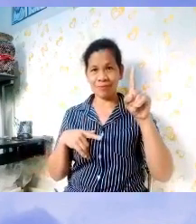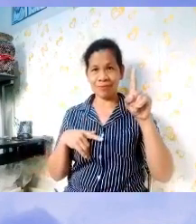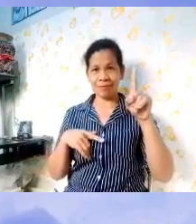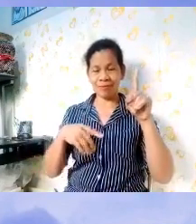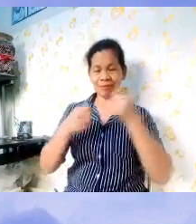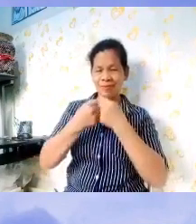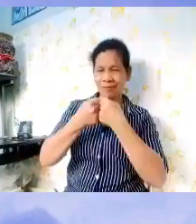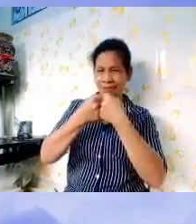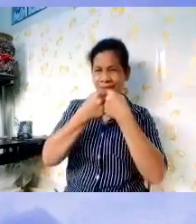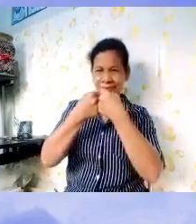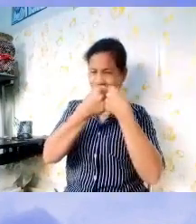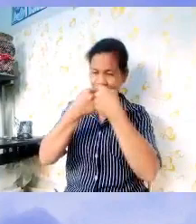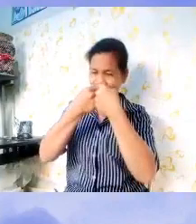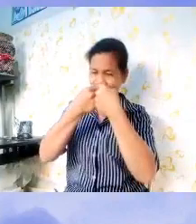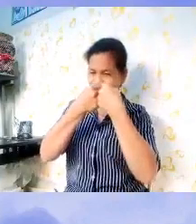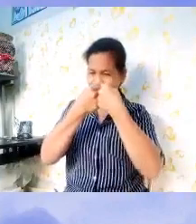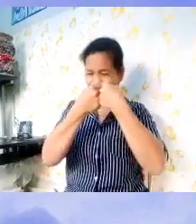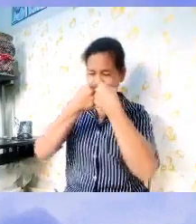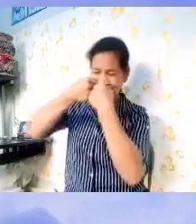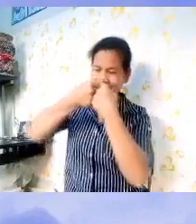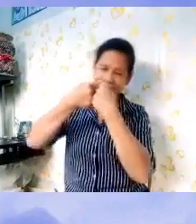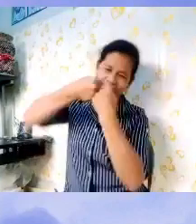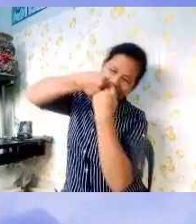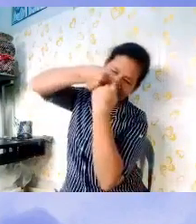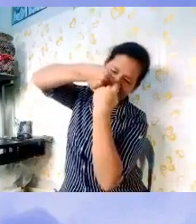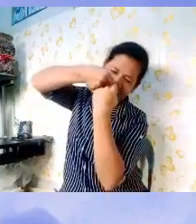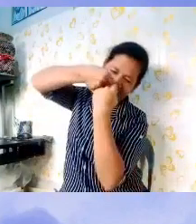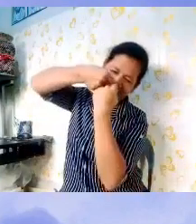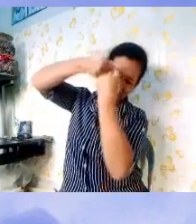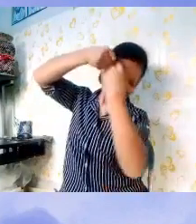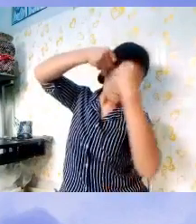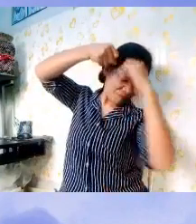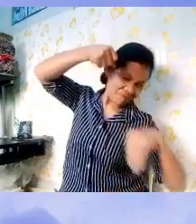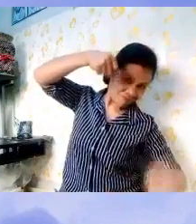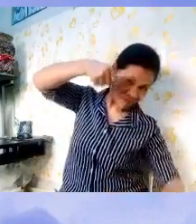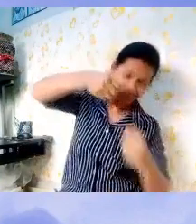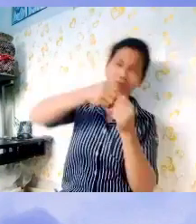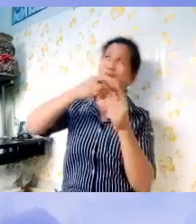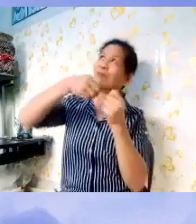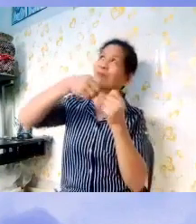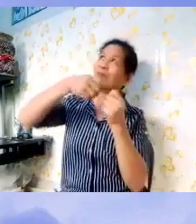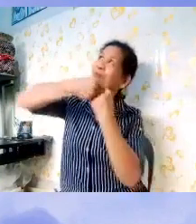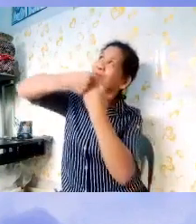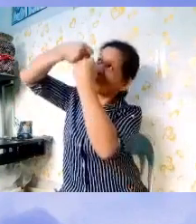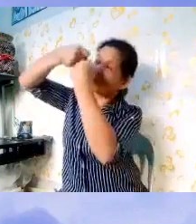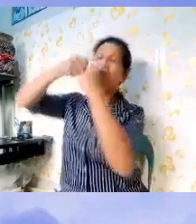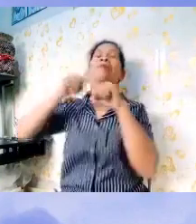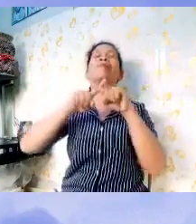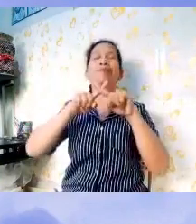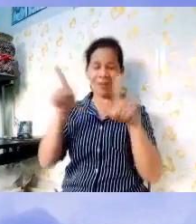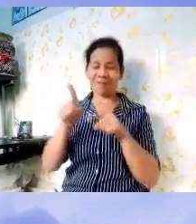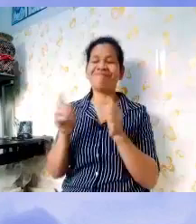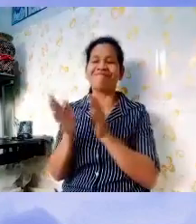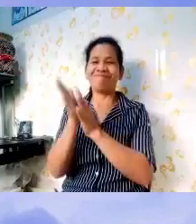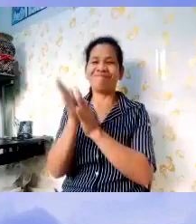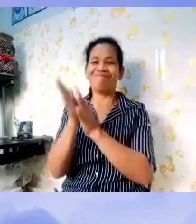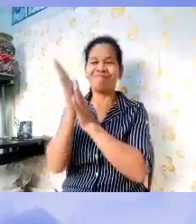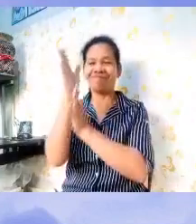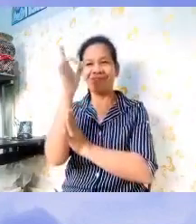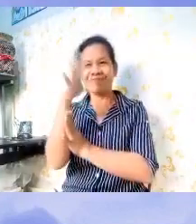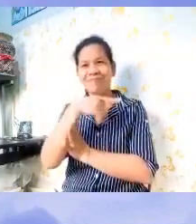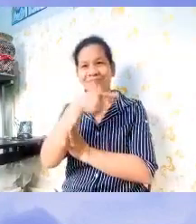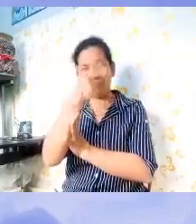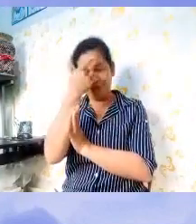tayo paibaba at praise the Lord. Ang Diyos po ay walang tigil sa